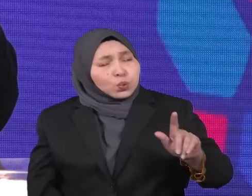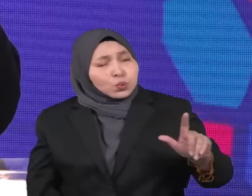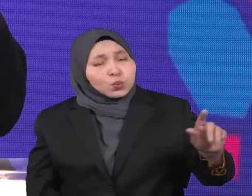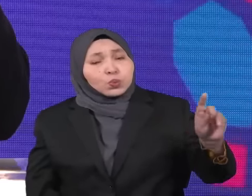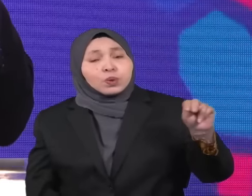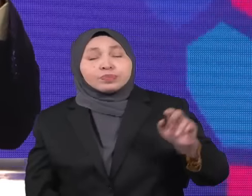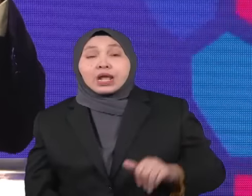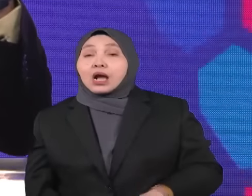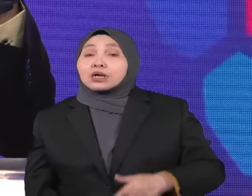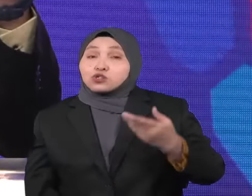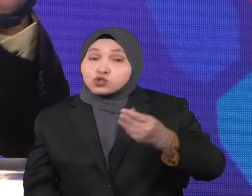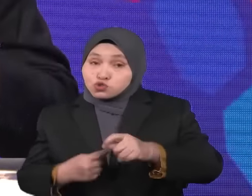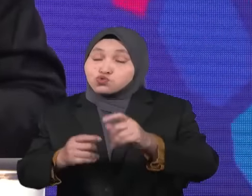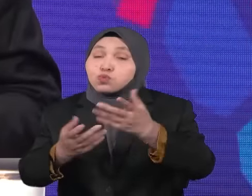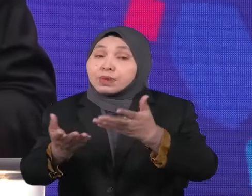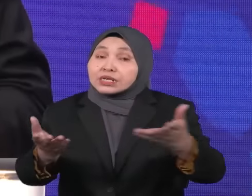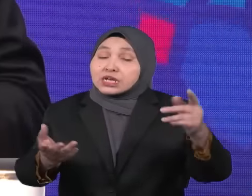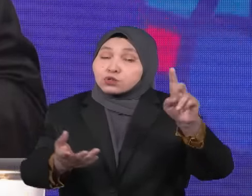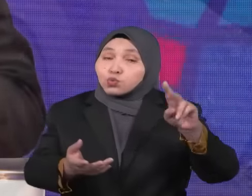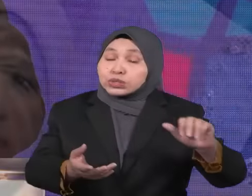yaqulu, cuba 1 2 3.